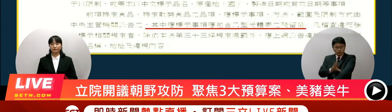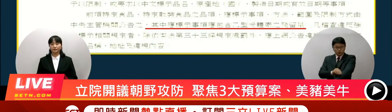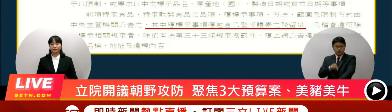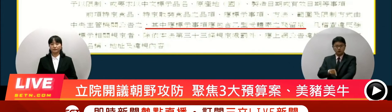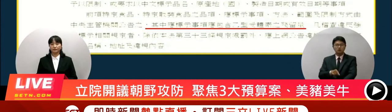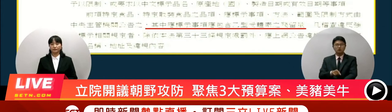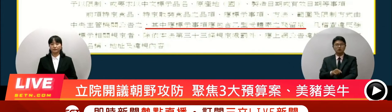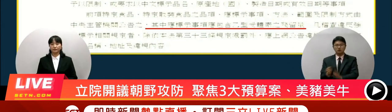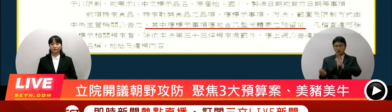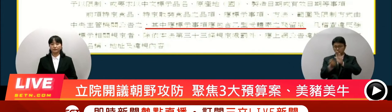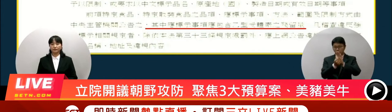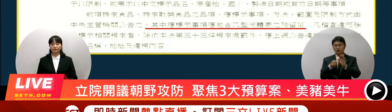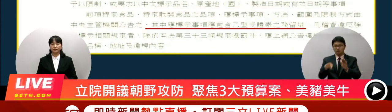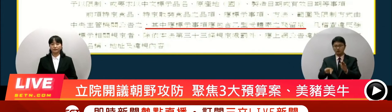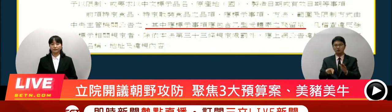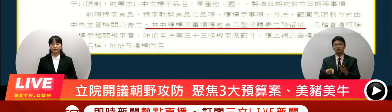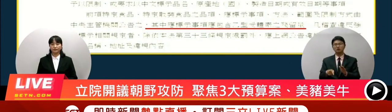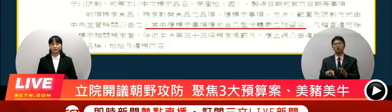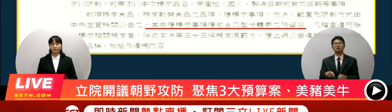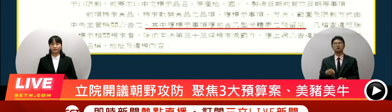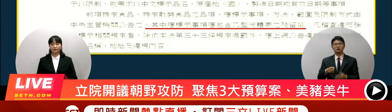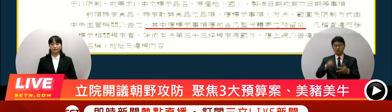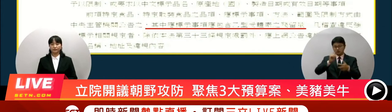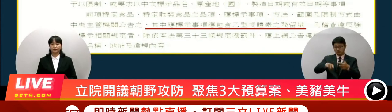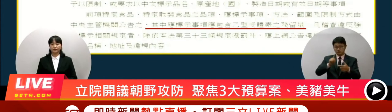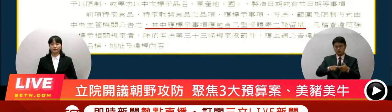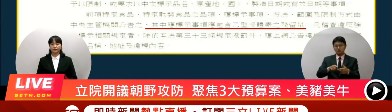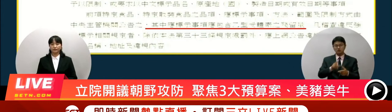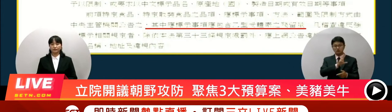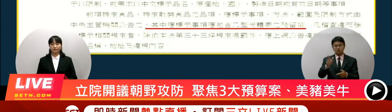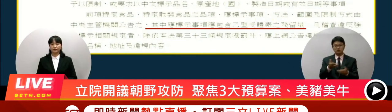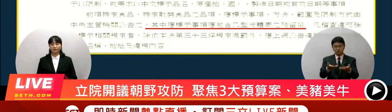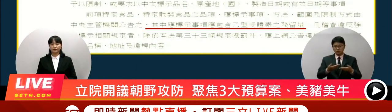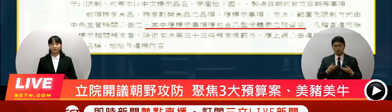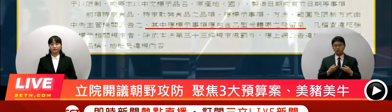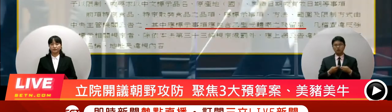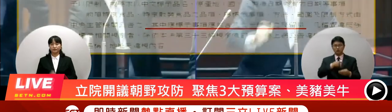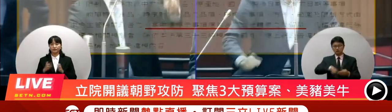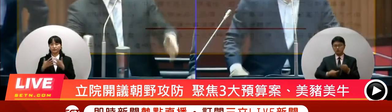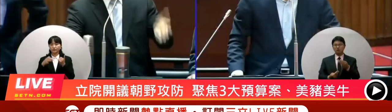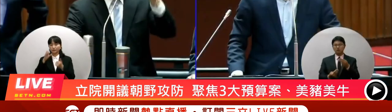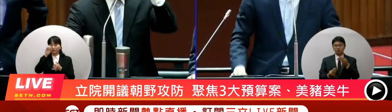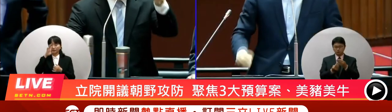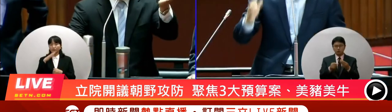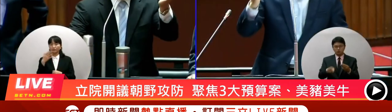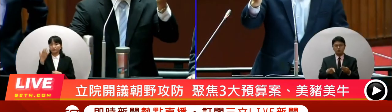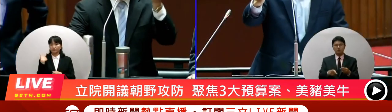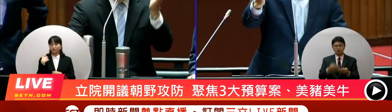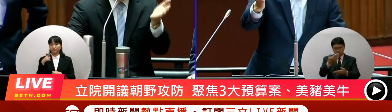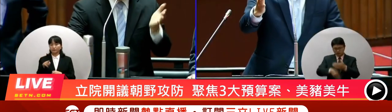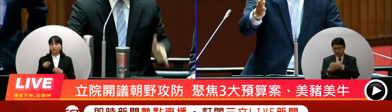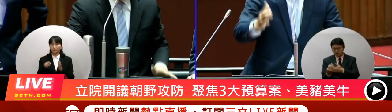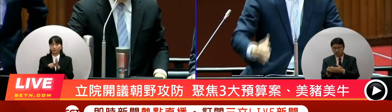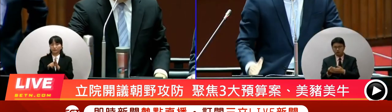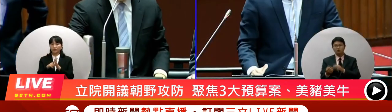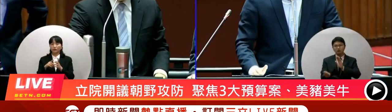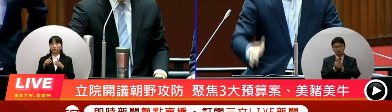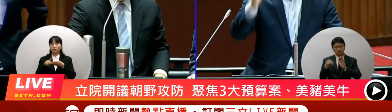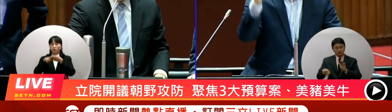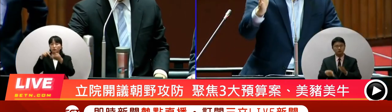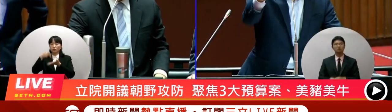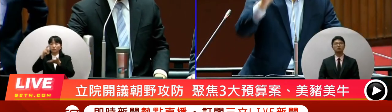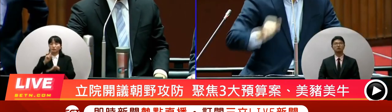巴胺已停售起诉的残留量你们要标到残留量 那国民党当时的主张是什么